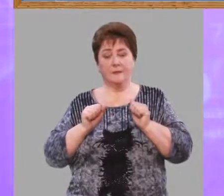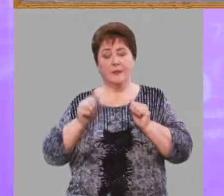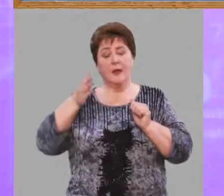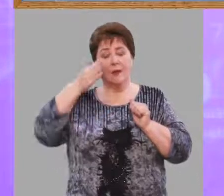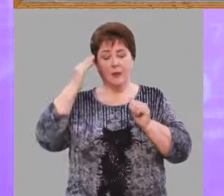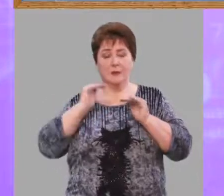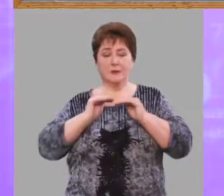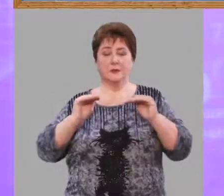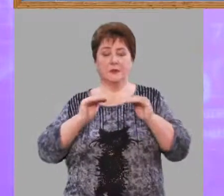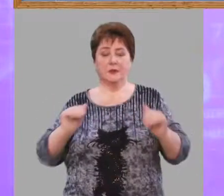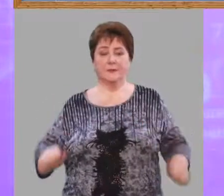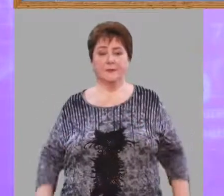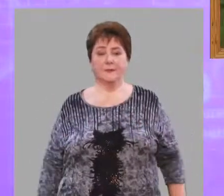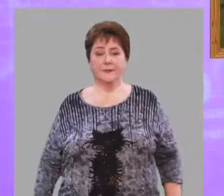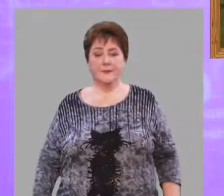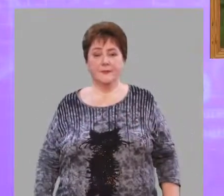Молодцы, ребята!